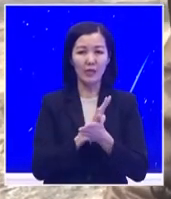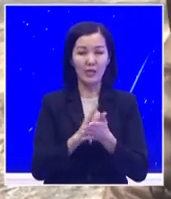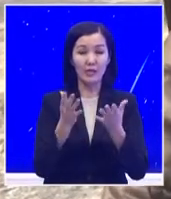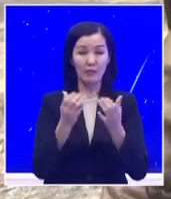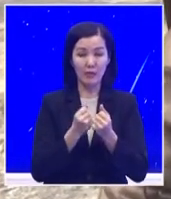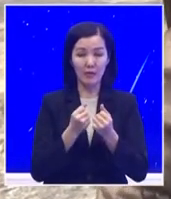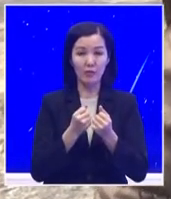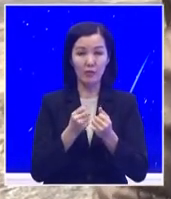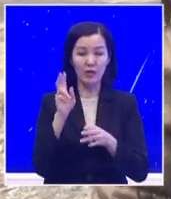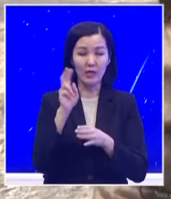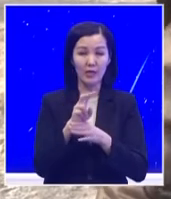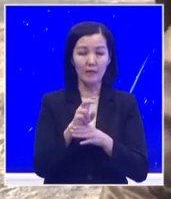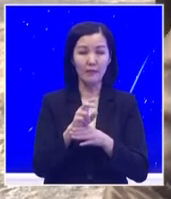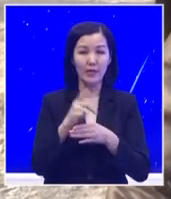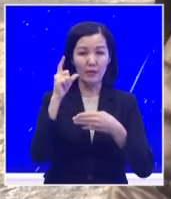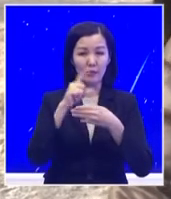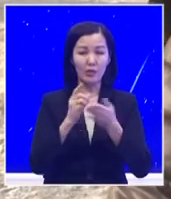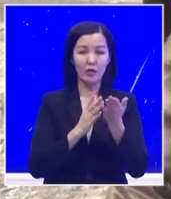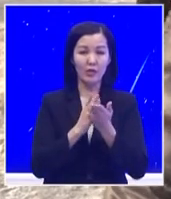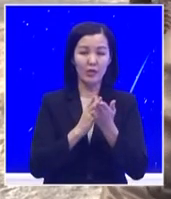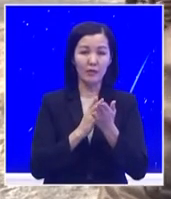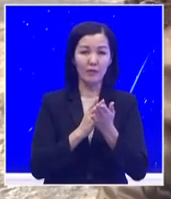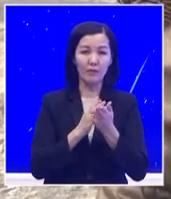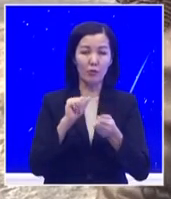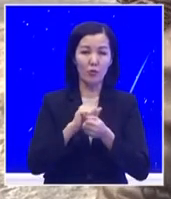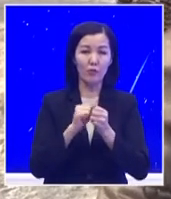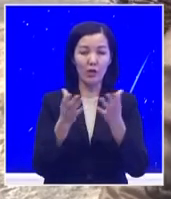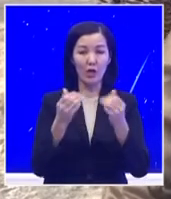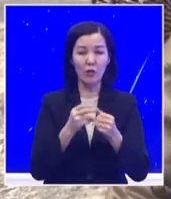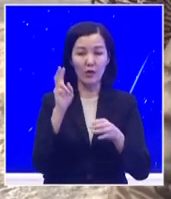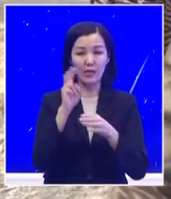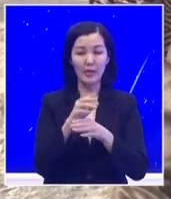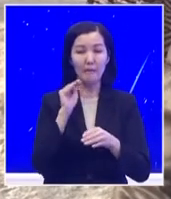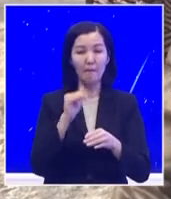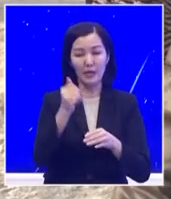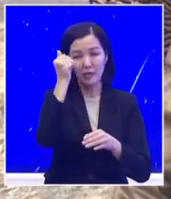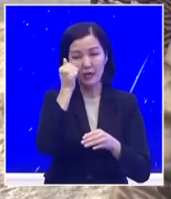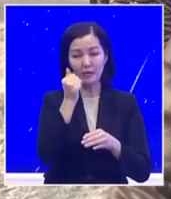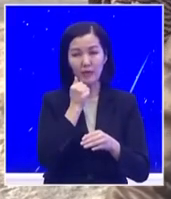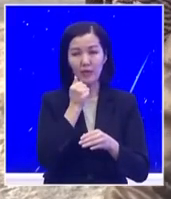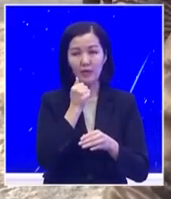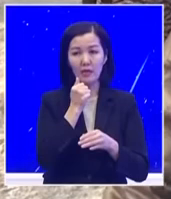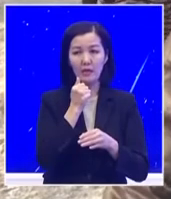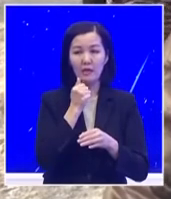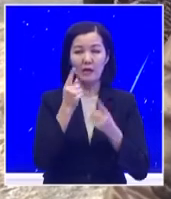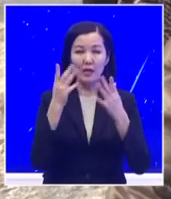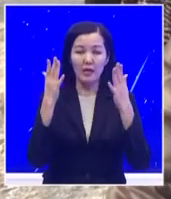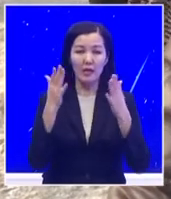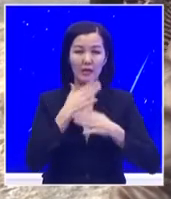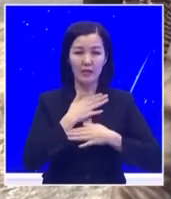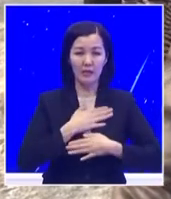мешіттегі имандар айтып еді. Содан көмір алуға келдік. Мында бір рахмет имандарға. Алла риза